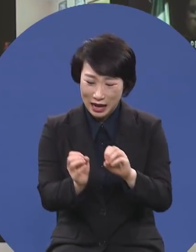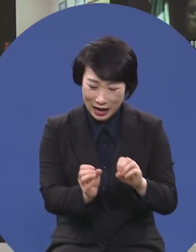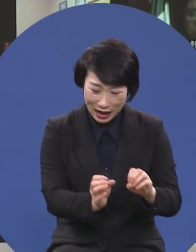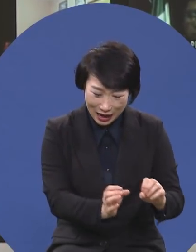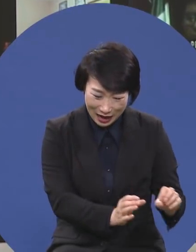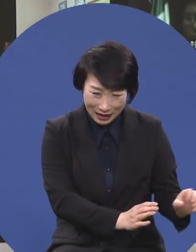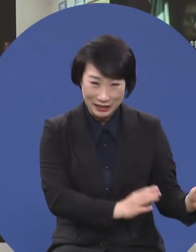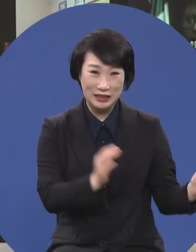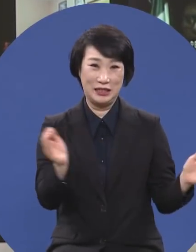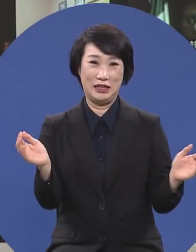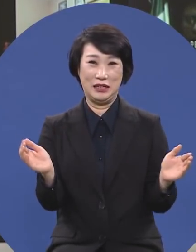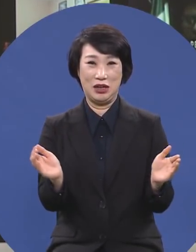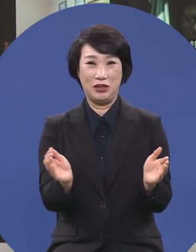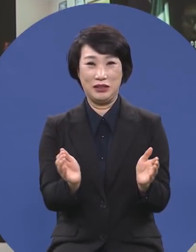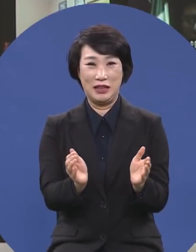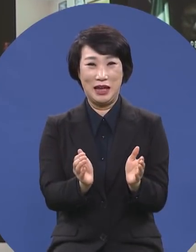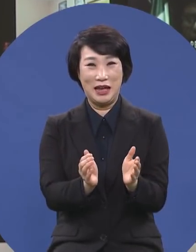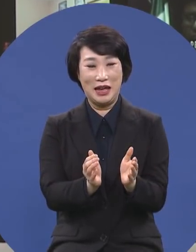것을 다